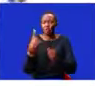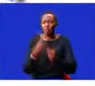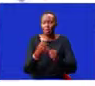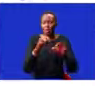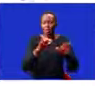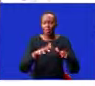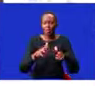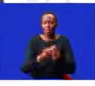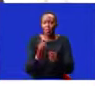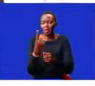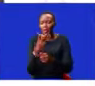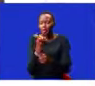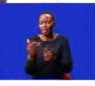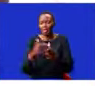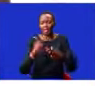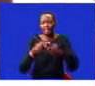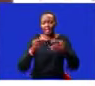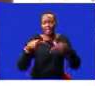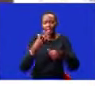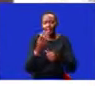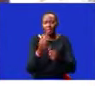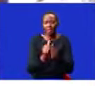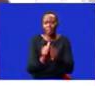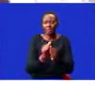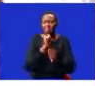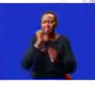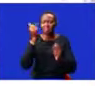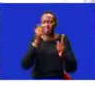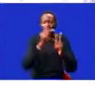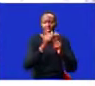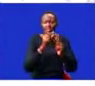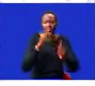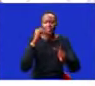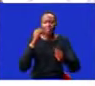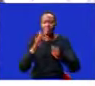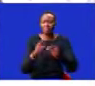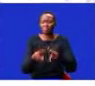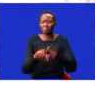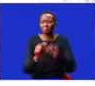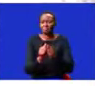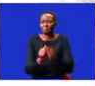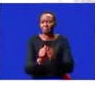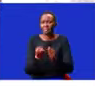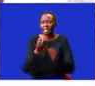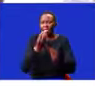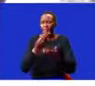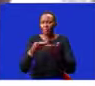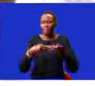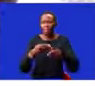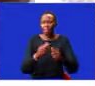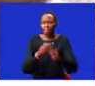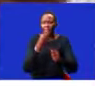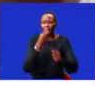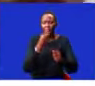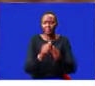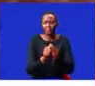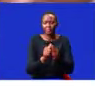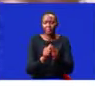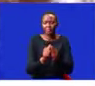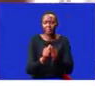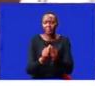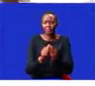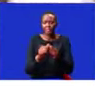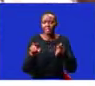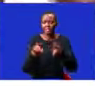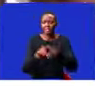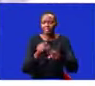kwa kibarua, tunapata pesa haifikangi kwa nyumba, hata tunakula tunanunua chakula unga iko na goro. Alafu akikuja